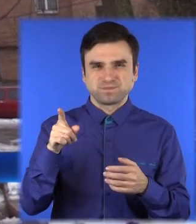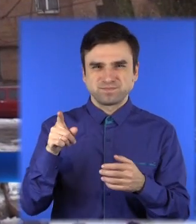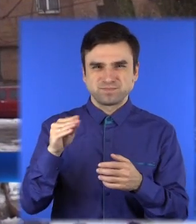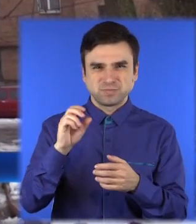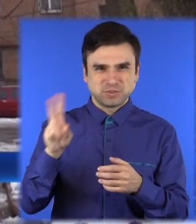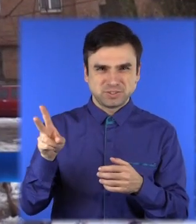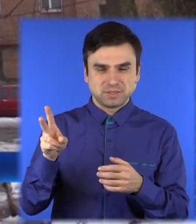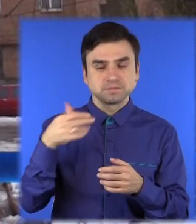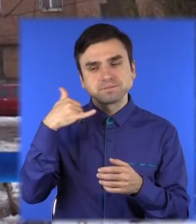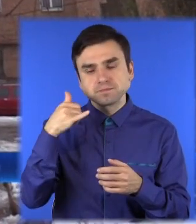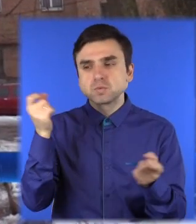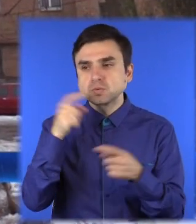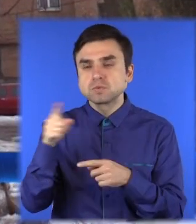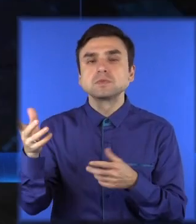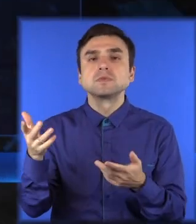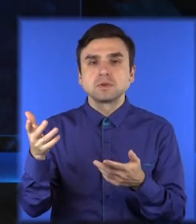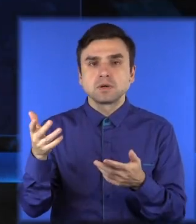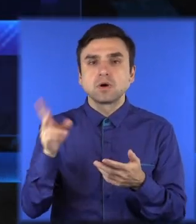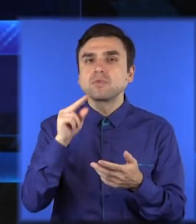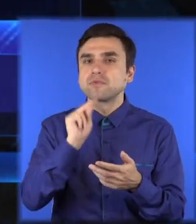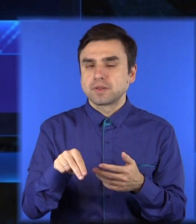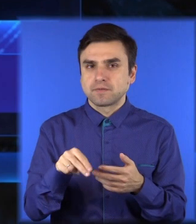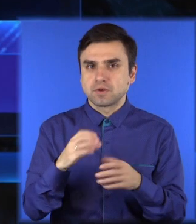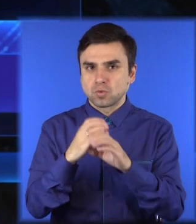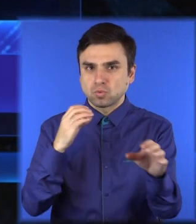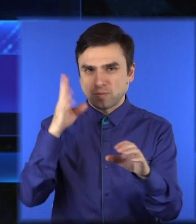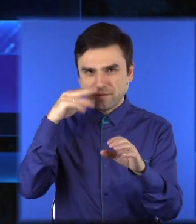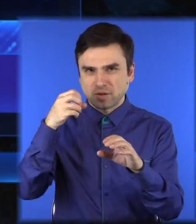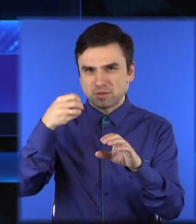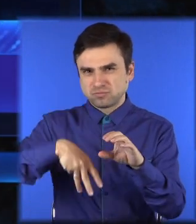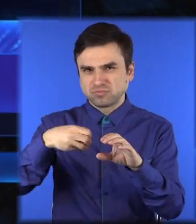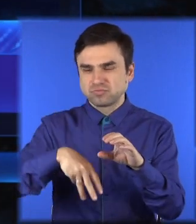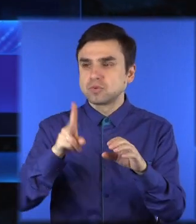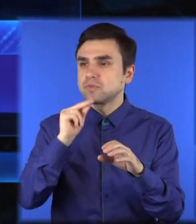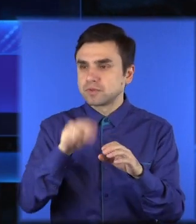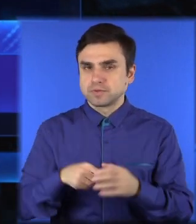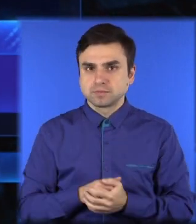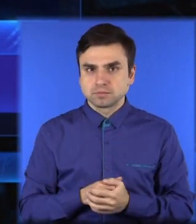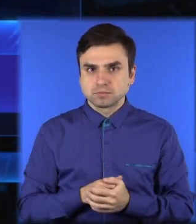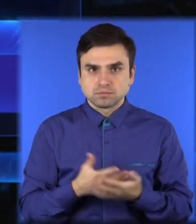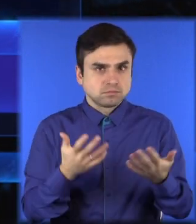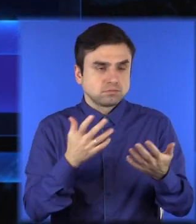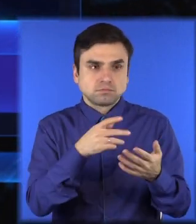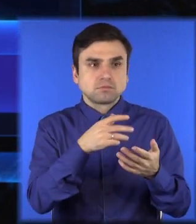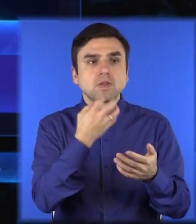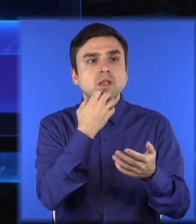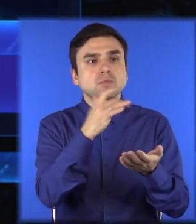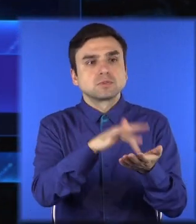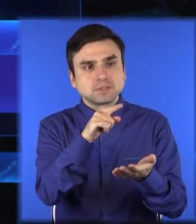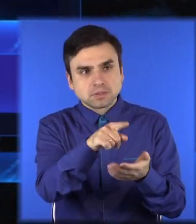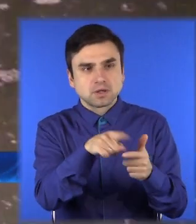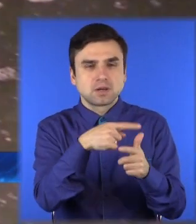усьому звинувачує теплоцентраль та Кривбасводоканал. Це порвало теплоцентралі, це порвало горводоканала, це не по нашій